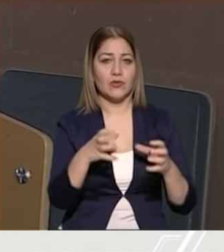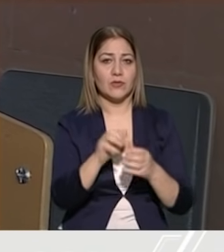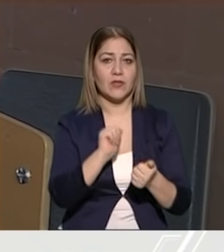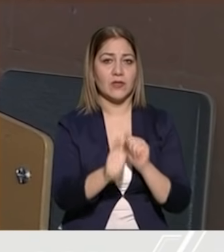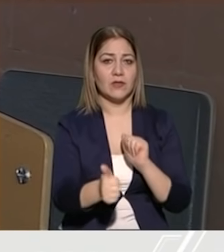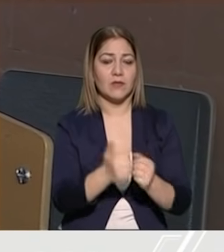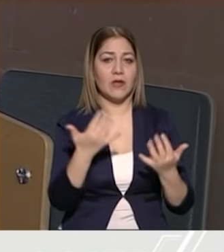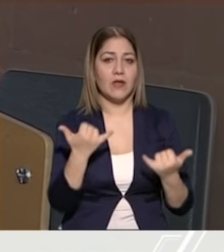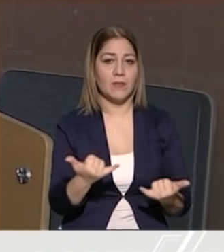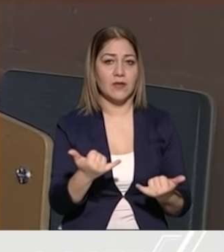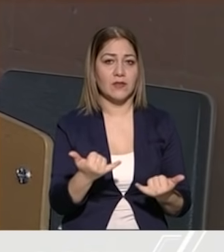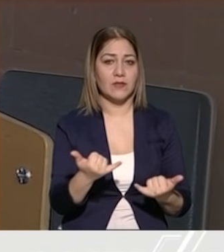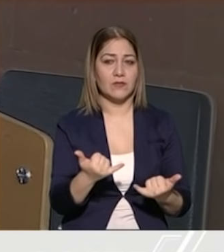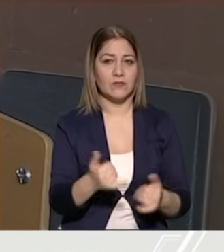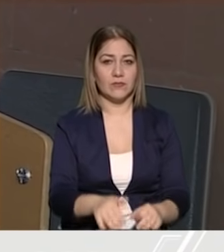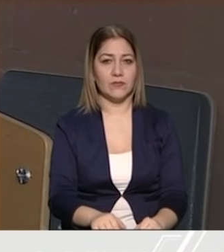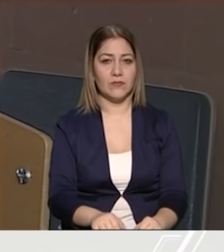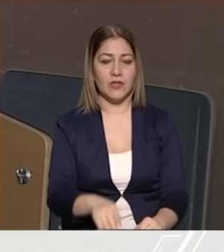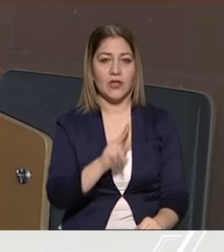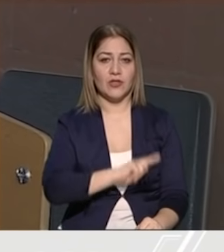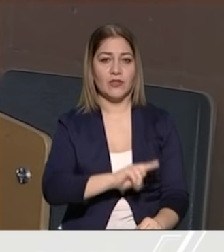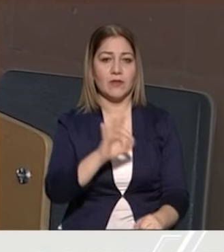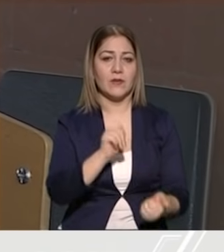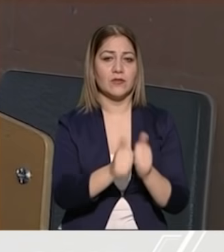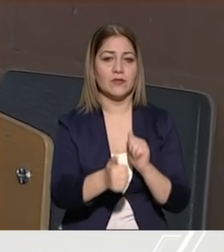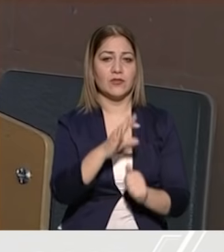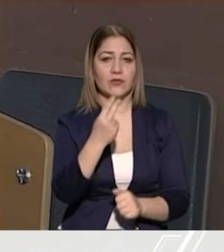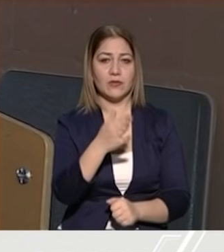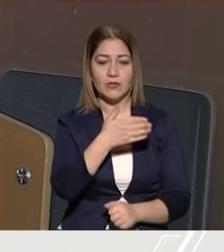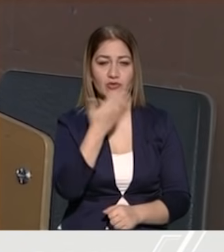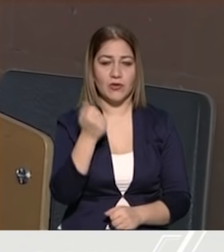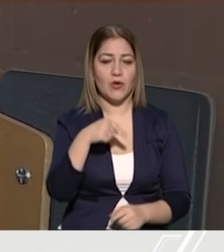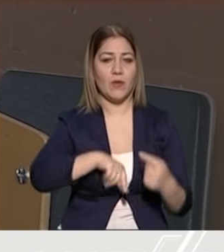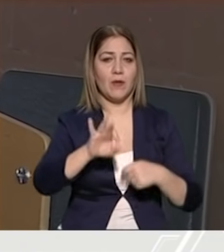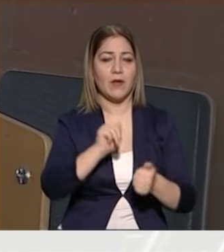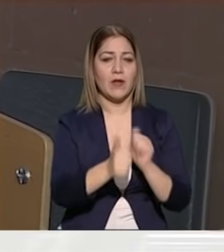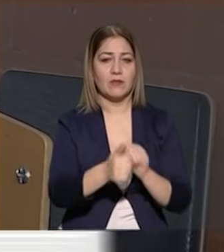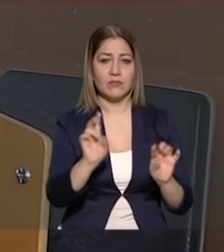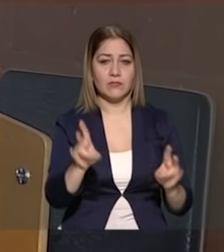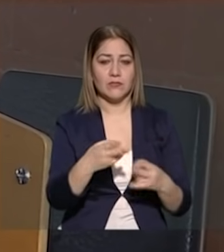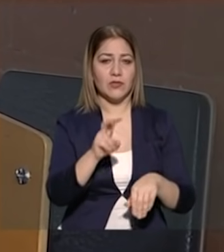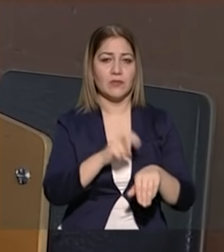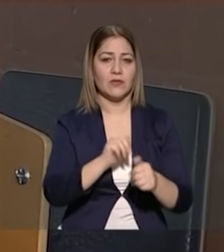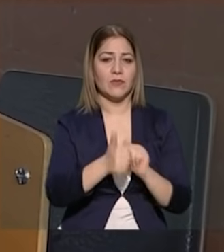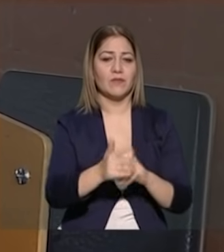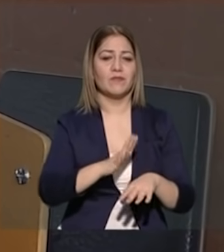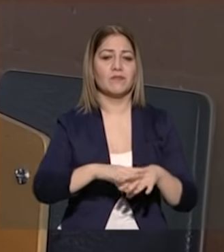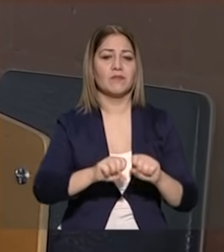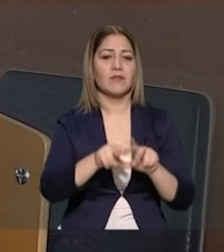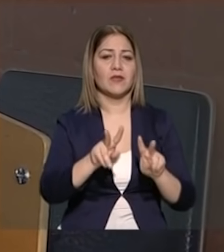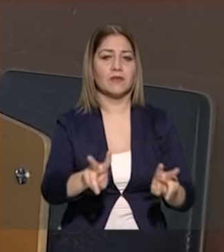հերթափոխը սոցիալական աշխատողների համար հերթափոխ չկա, հոգեբանի համար էլ հերթափոխ չկա, բժիշկներ հերթափոխ չունեն, այլ նեղ